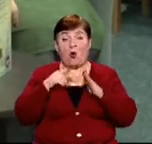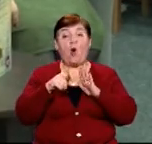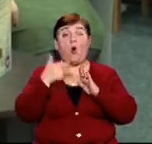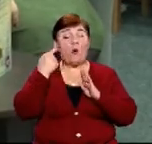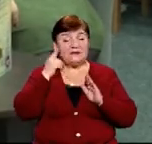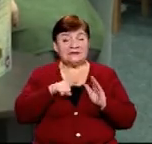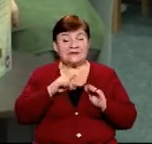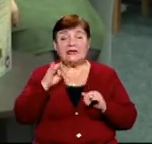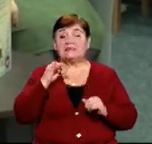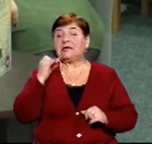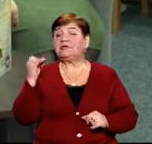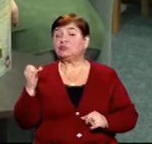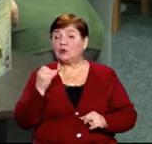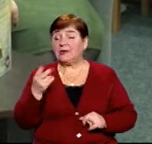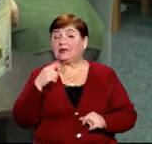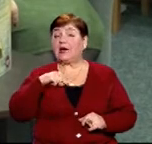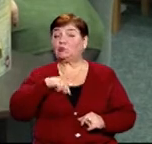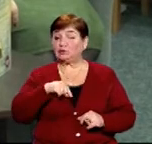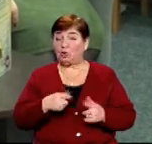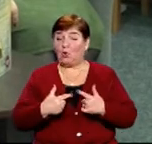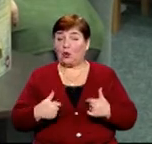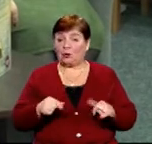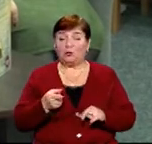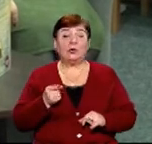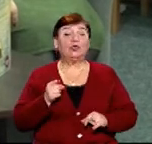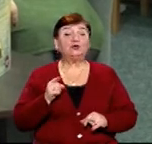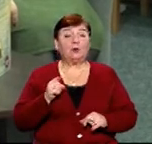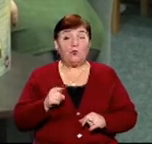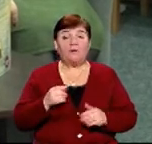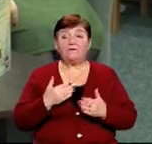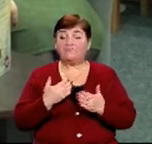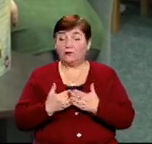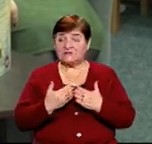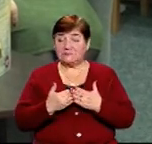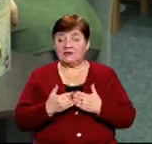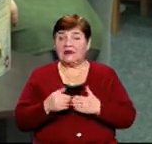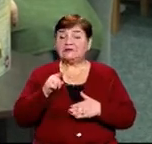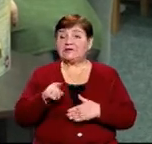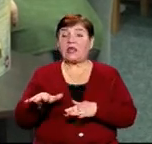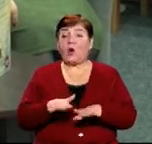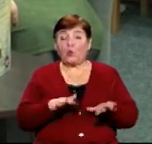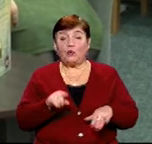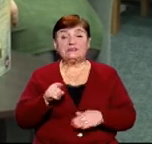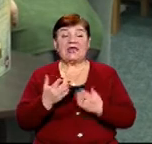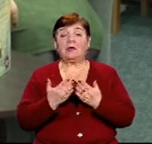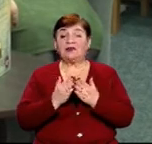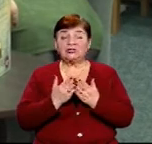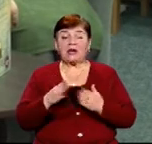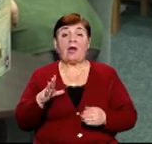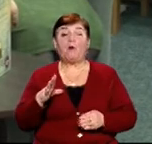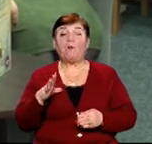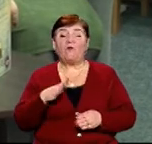бо це ж не для істориків зроблено, а для дуже широкої аудиторії. Тому от цей рух, так би мовити, до книжки, він